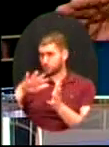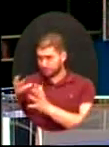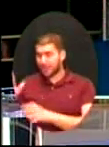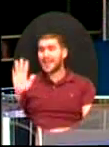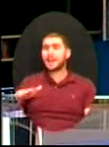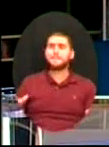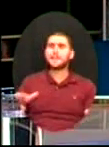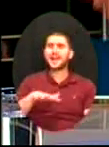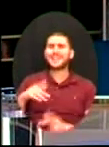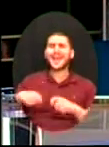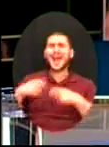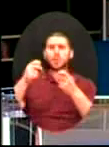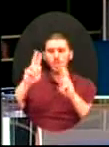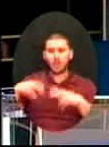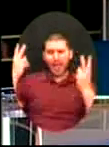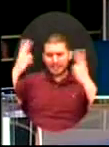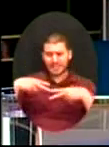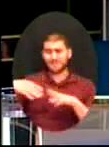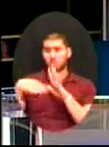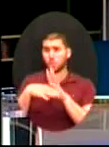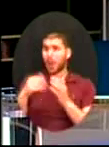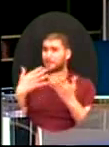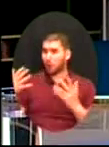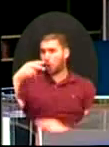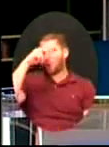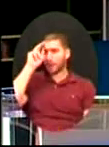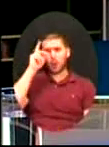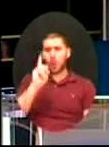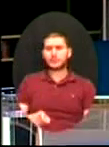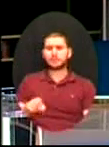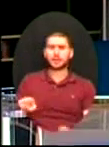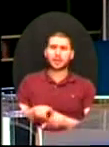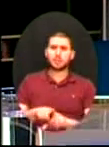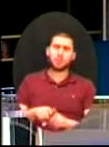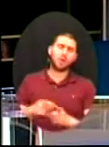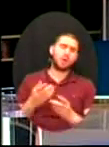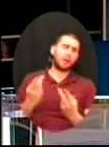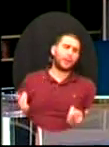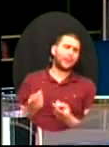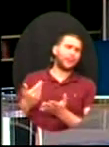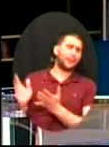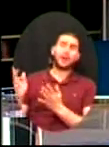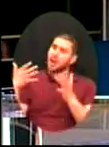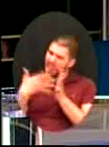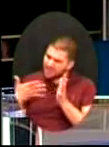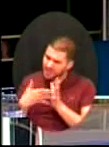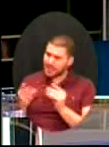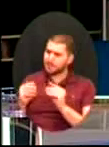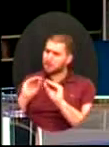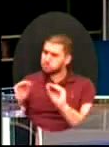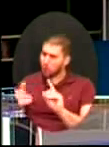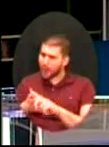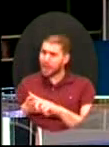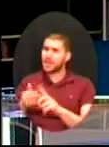גם במערכת החינוך, שיש שם הסדרה ונועל ברור, ההורים לא צריכים לקחת את הדברים כמובן מאליו, לוודא עם המחנך